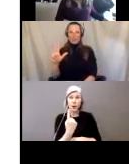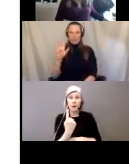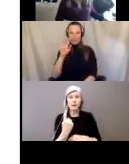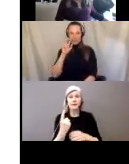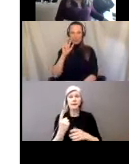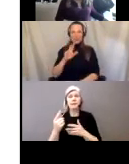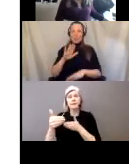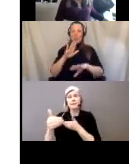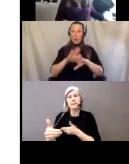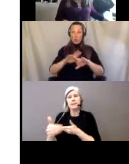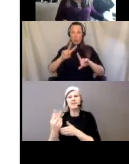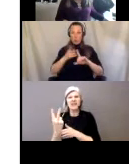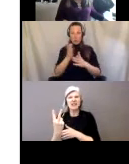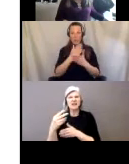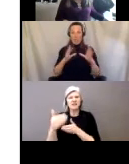Dans la phase 2, il y a